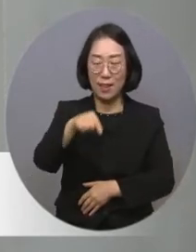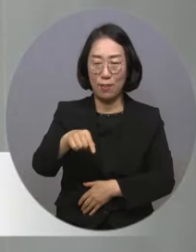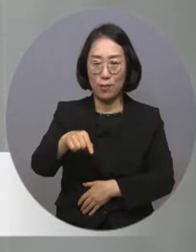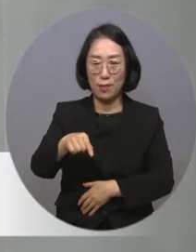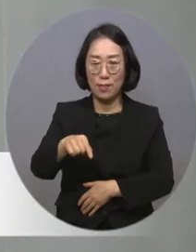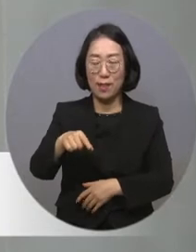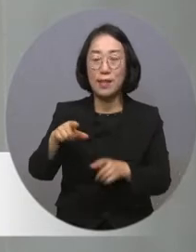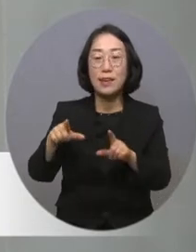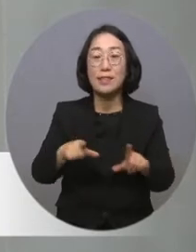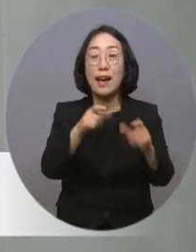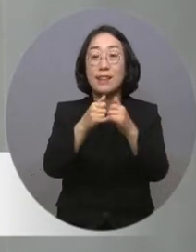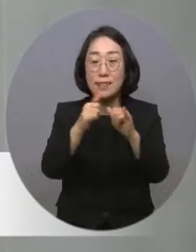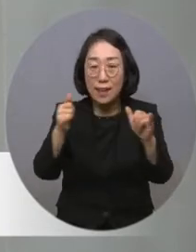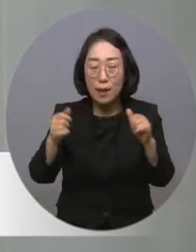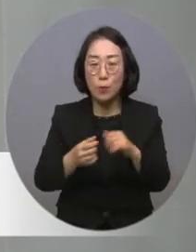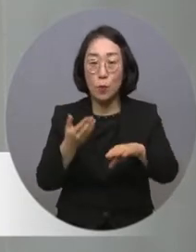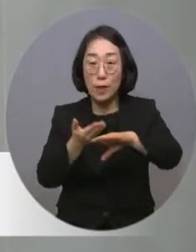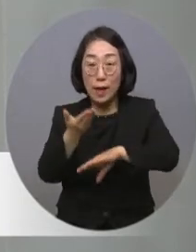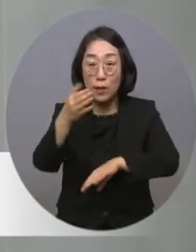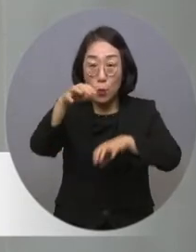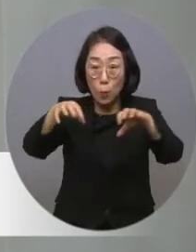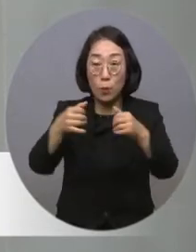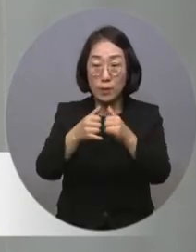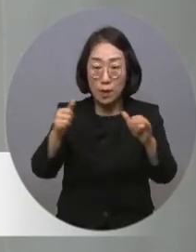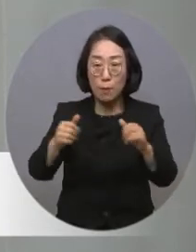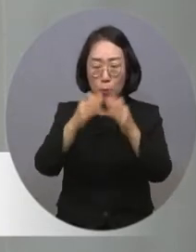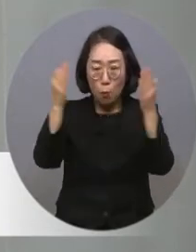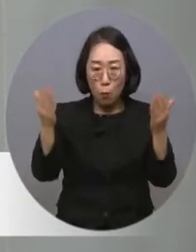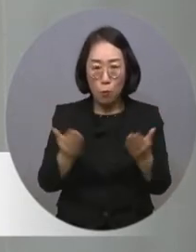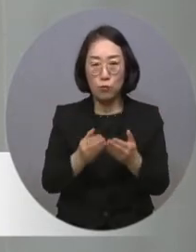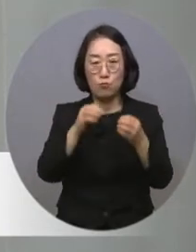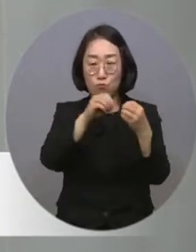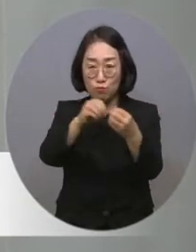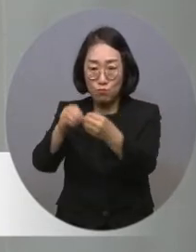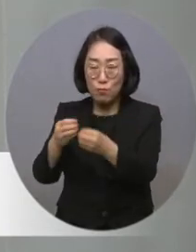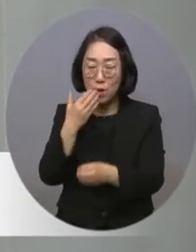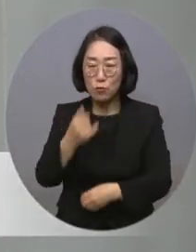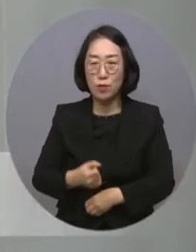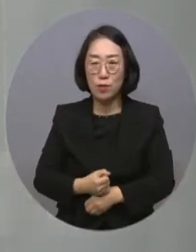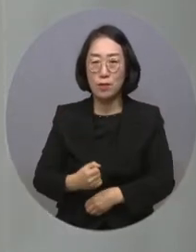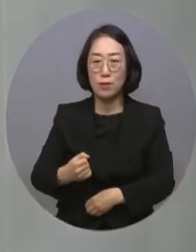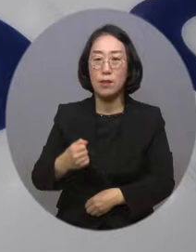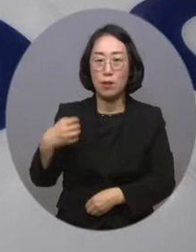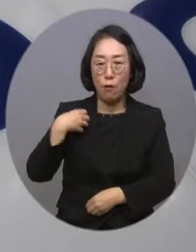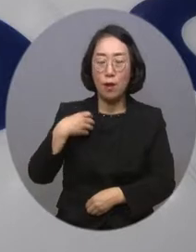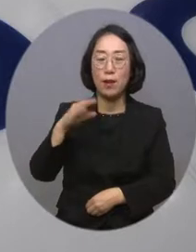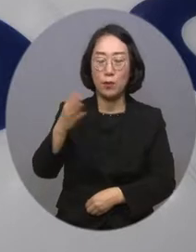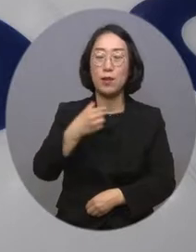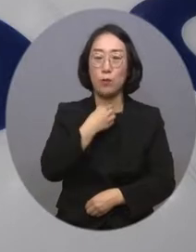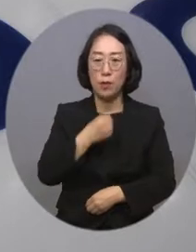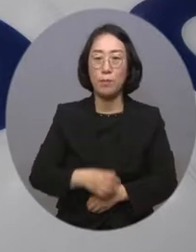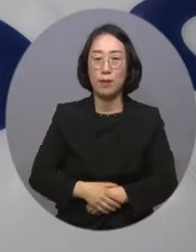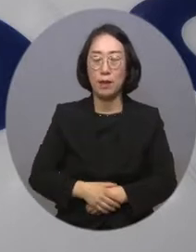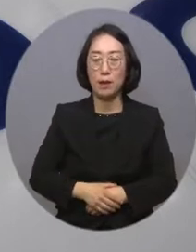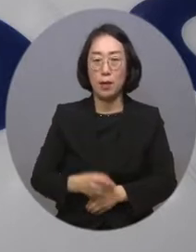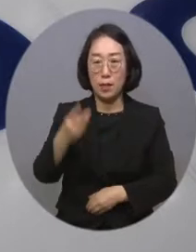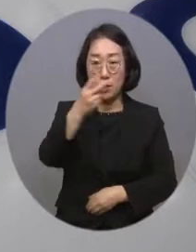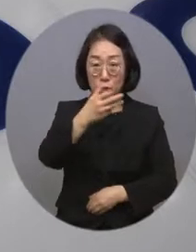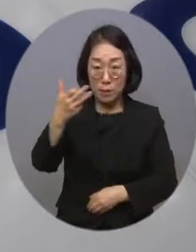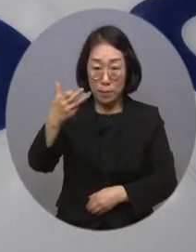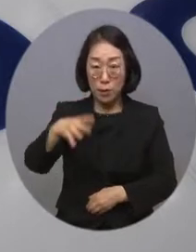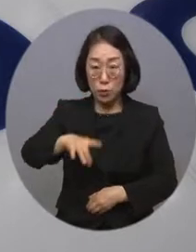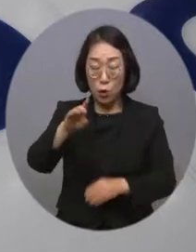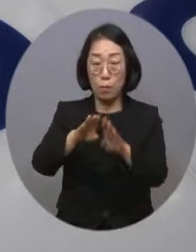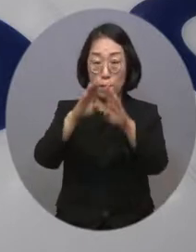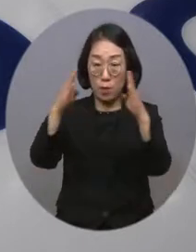시민과 타 지역의 시민들에게 전파가 될 수 있는 가교육이 됐습니다. 2018년 개장한